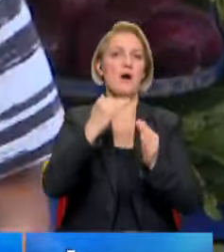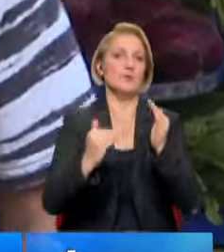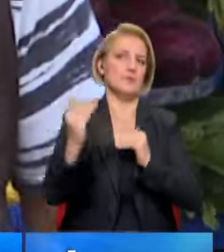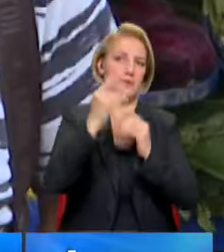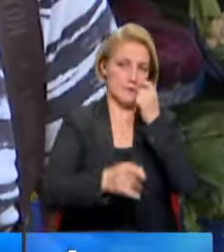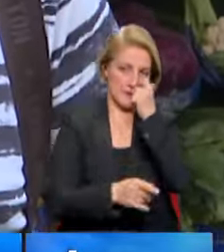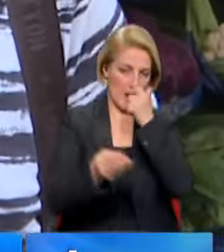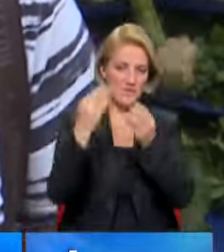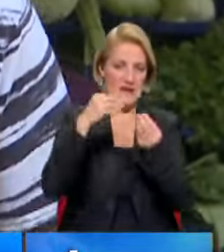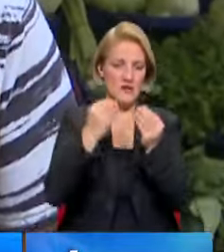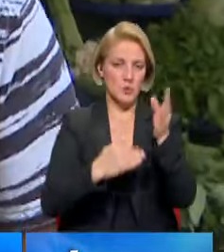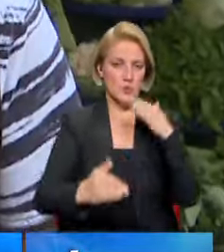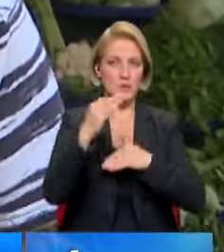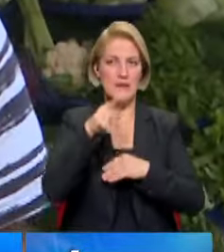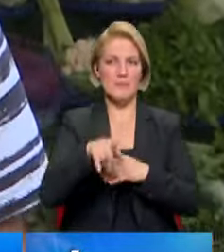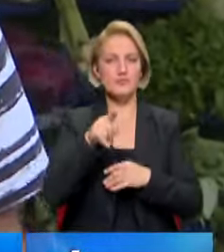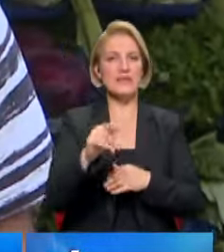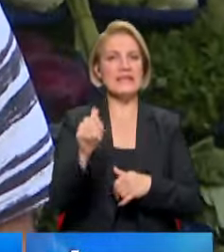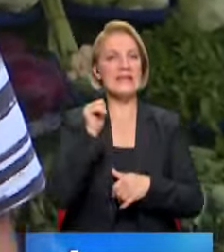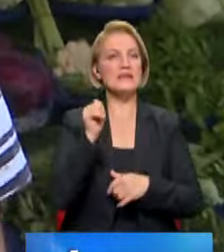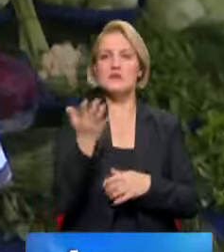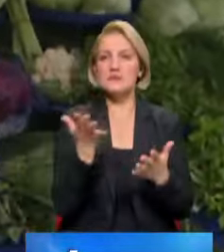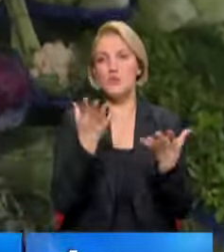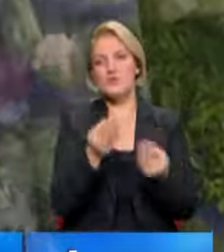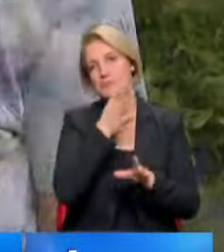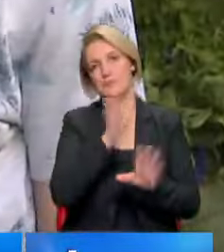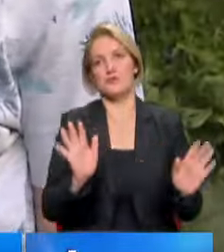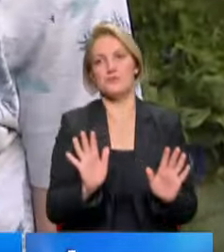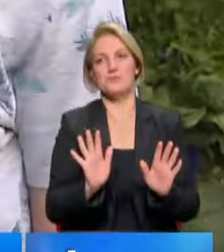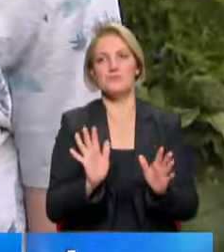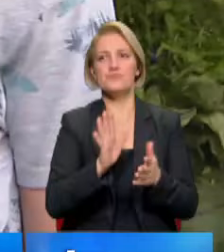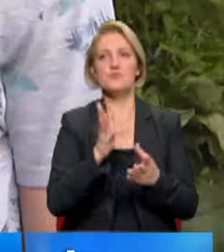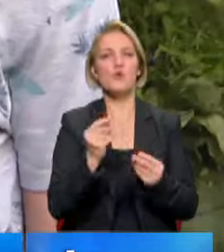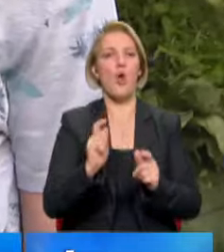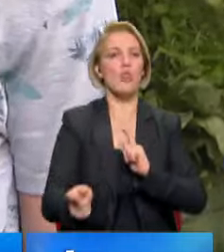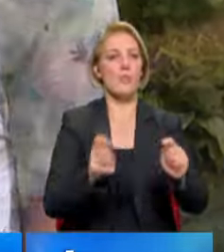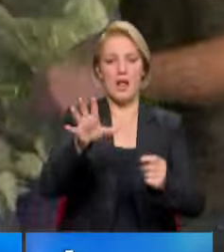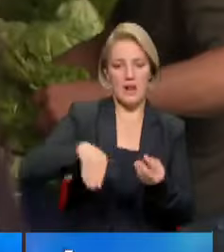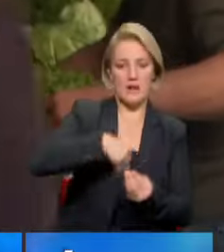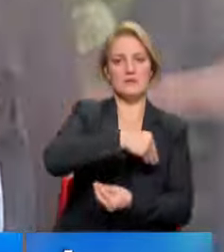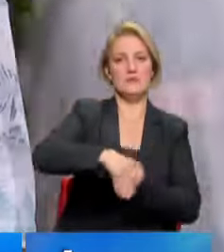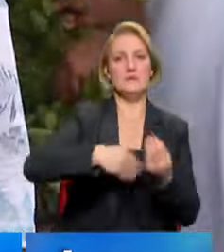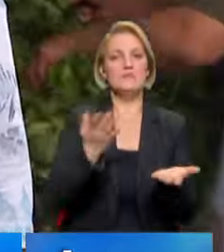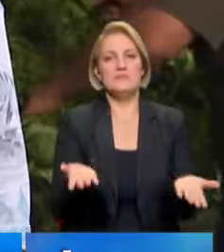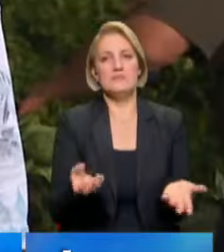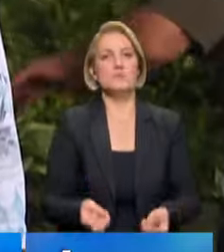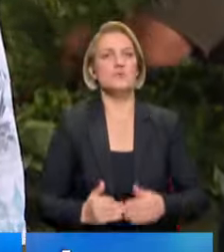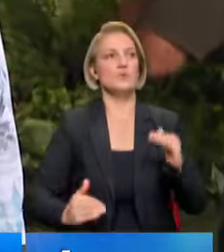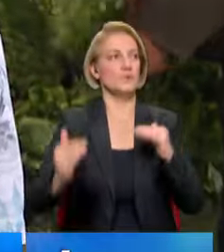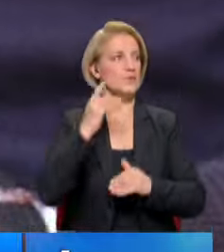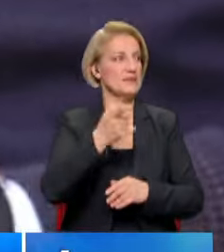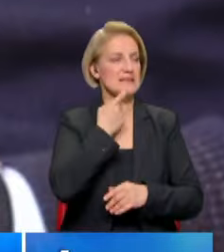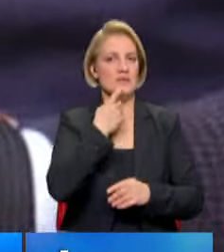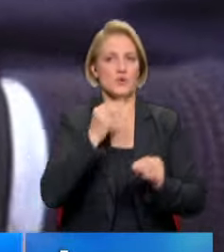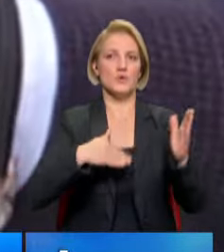çıkıyor. Faizler de çok yüksek. Bunun geri dönüşü nasıl yaparız onu da bilemiyorum. Çoğunu ödemiyoruz ki ondan ona. Çok yüksek. Son bir senedir çok